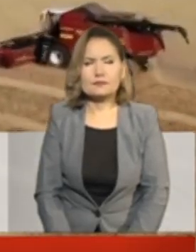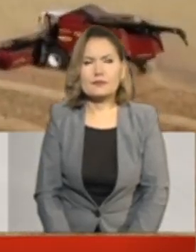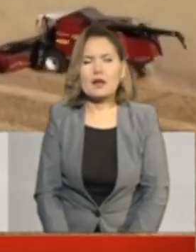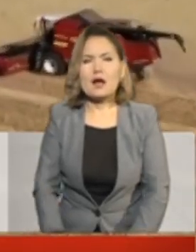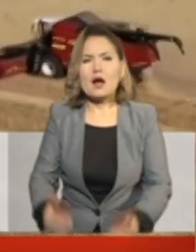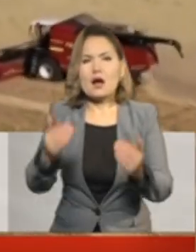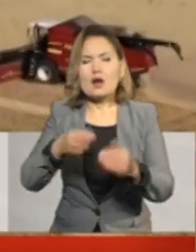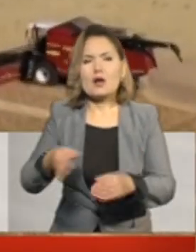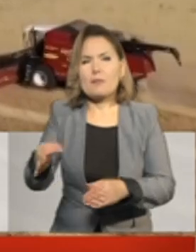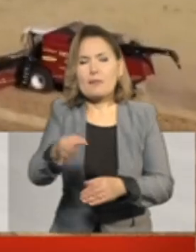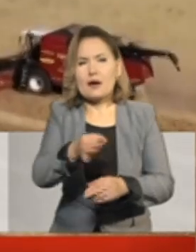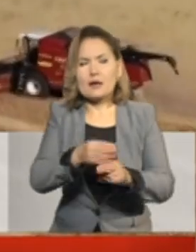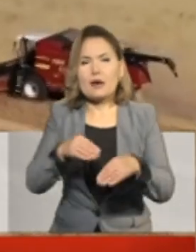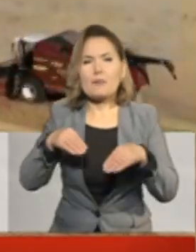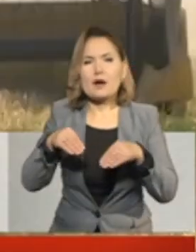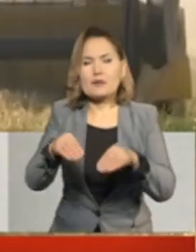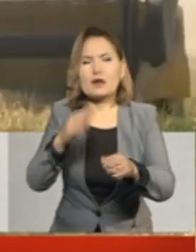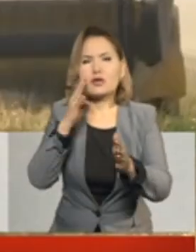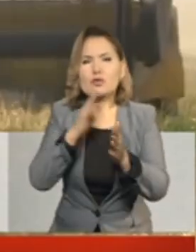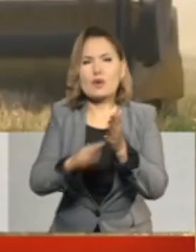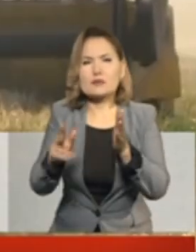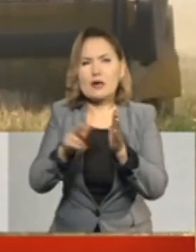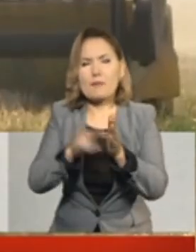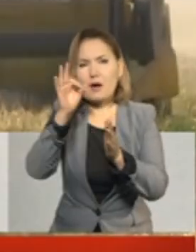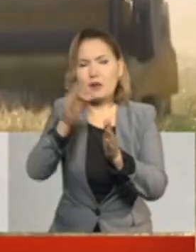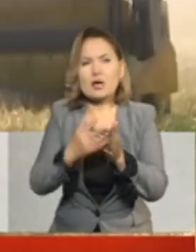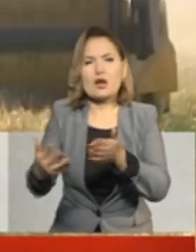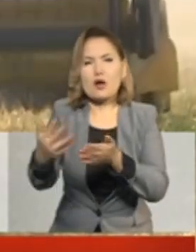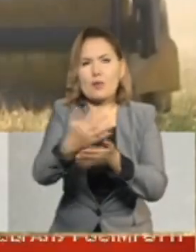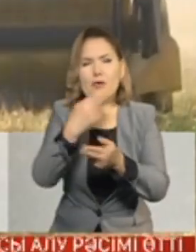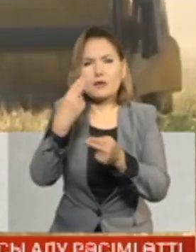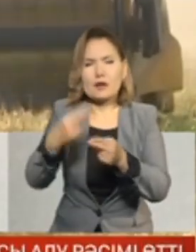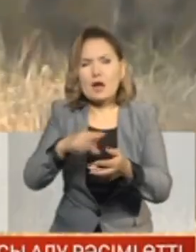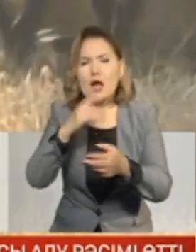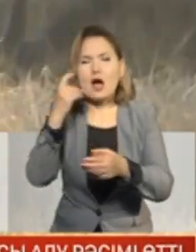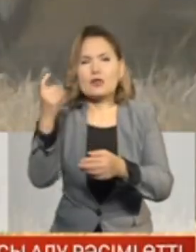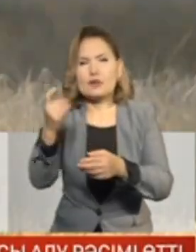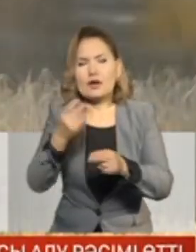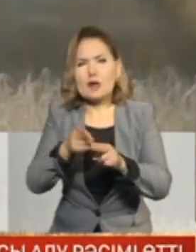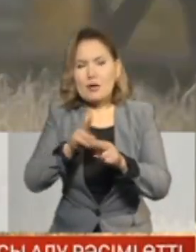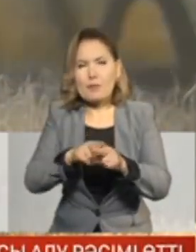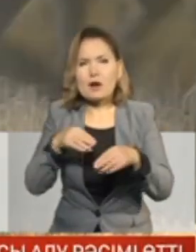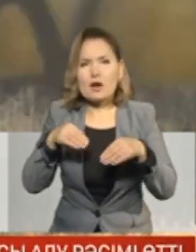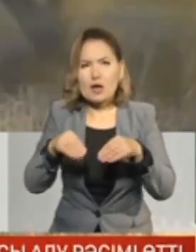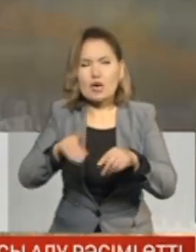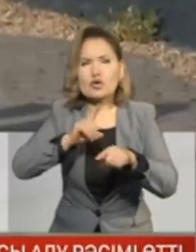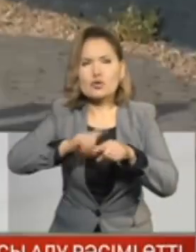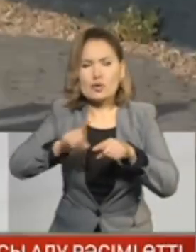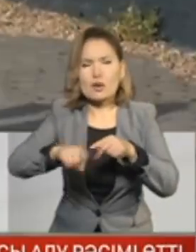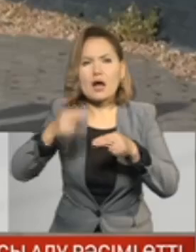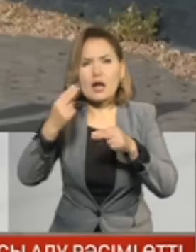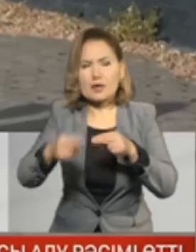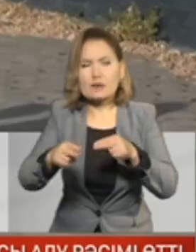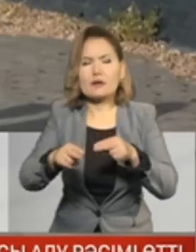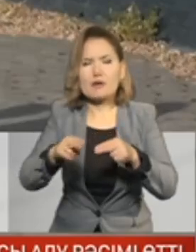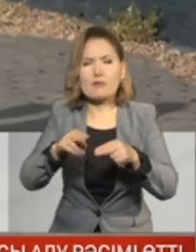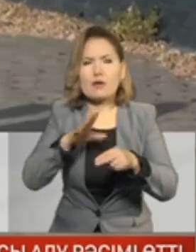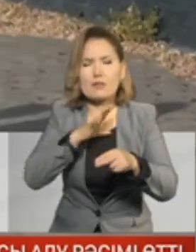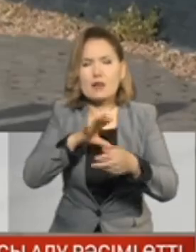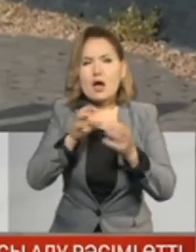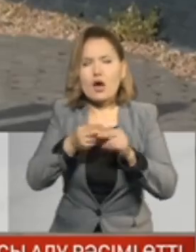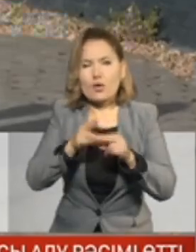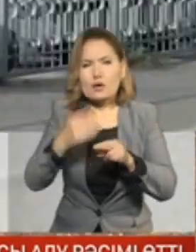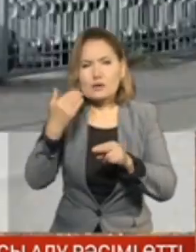Қазір өңірдегі егіс алқаптарының 98% жиналды. Диқандар орақ науқанын бірер күнде аяқтайды. Мамандар